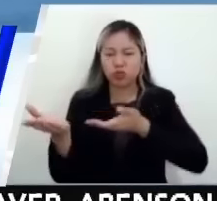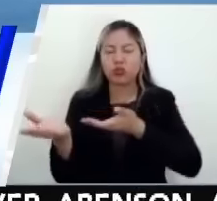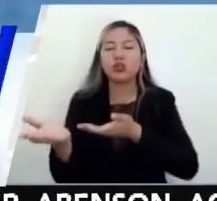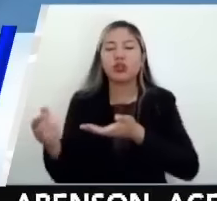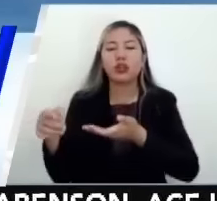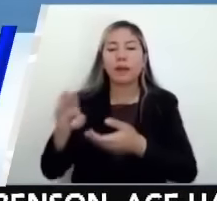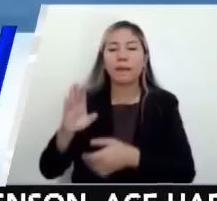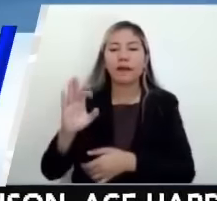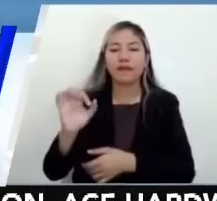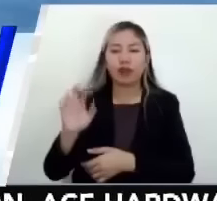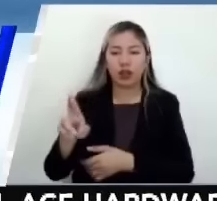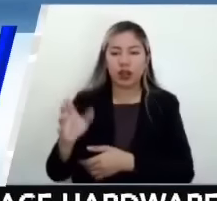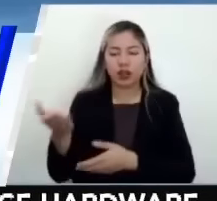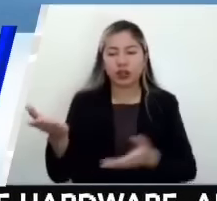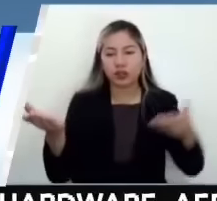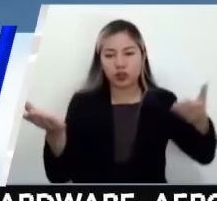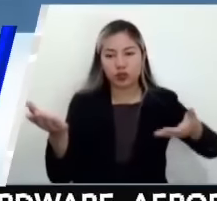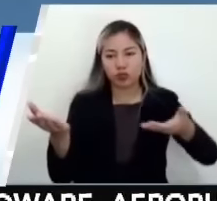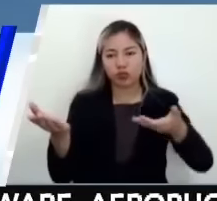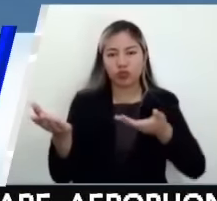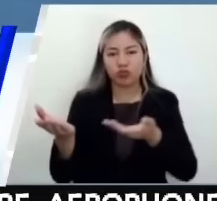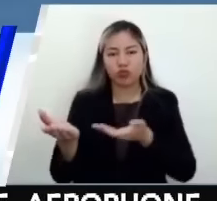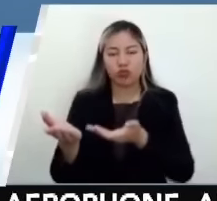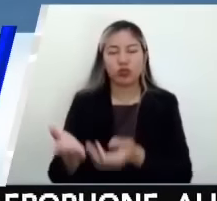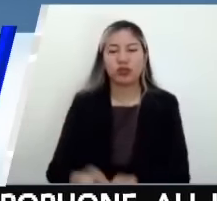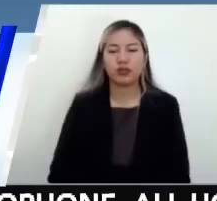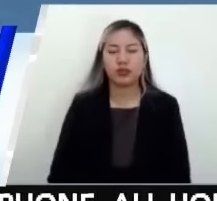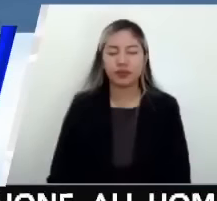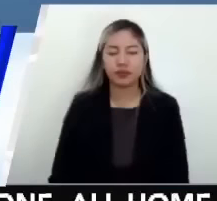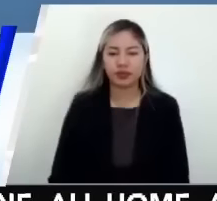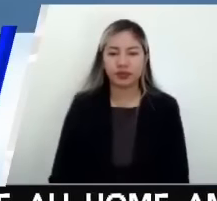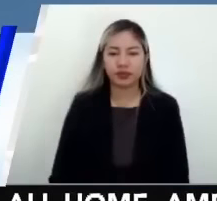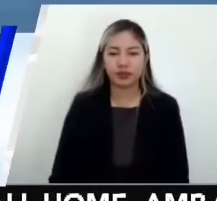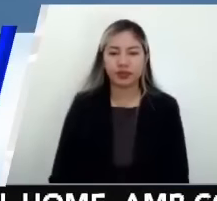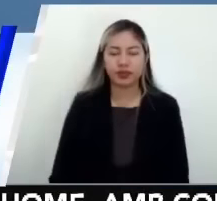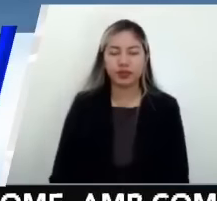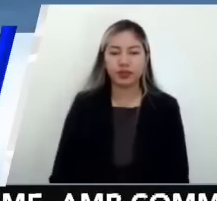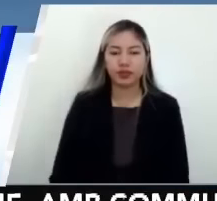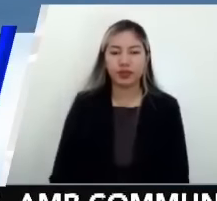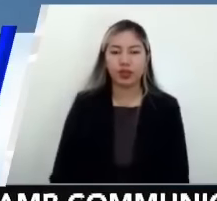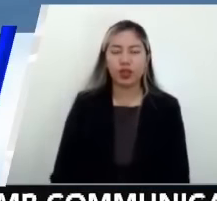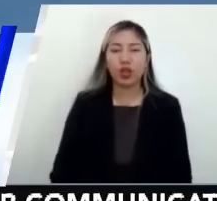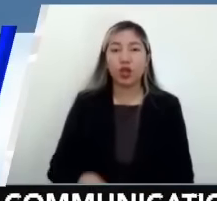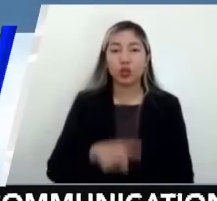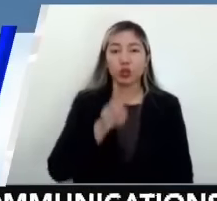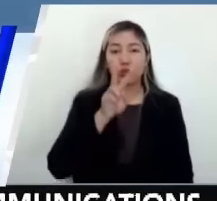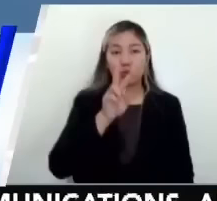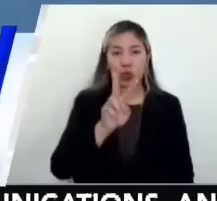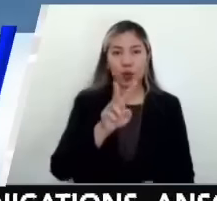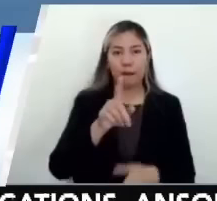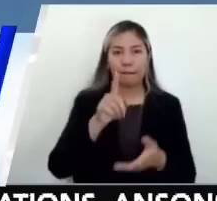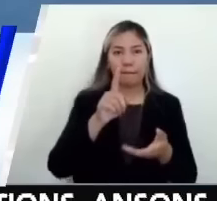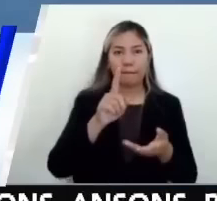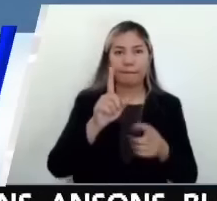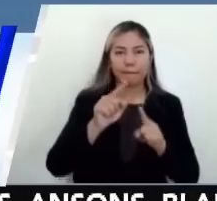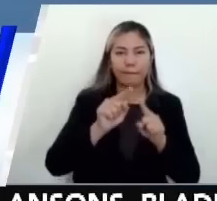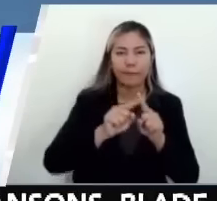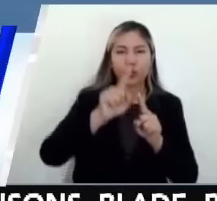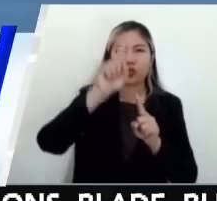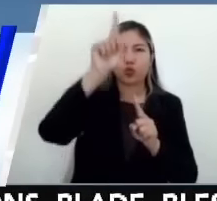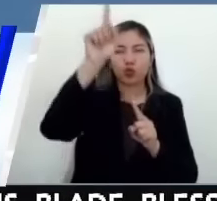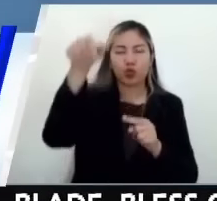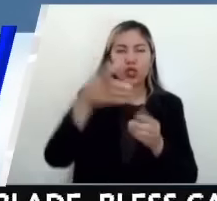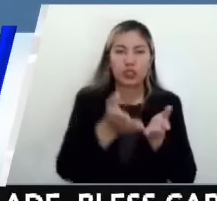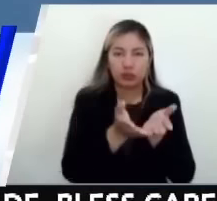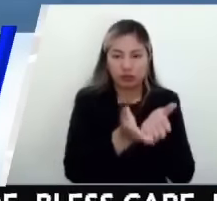at BRP Datu Rumapenet. Dalawang missile ship ng China yung namataan natin dito sa West Philippine Sea malapit